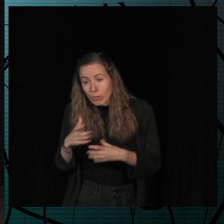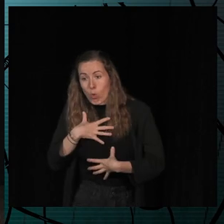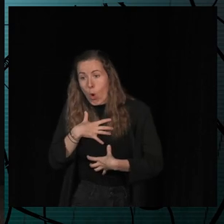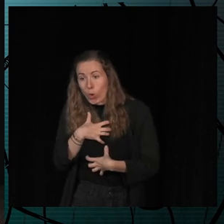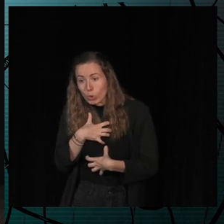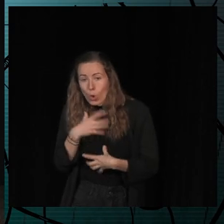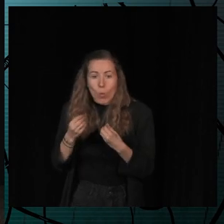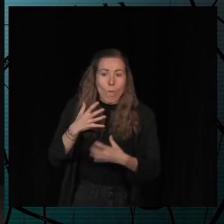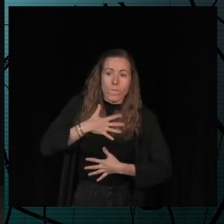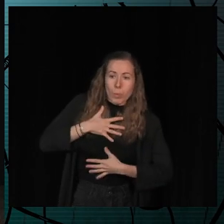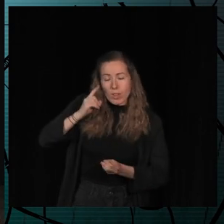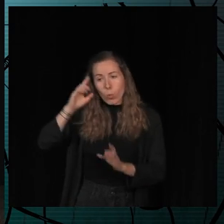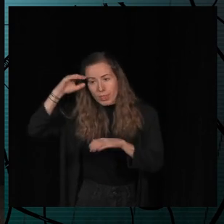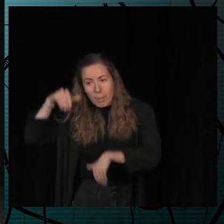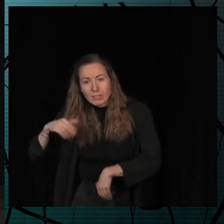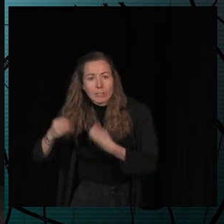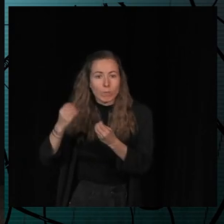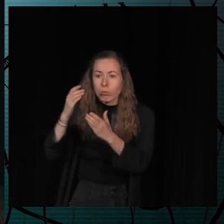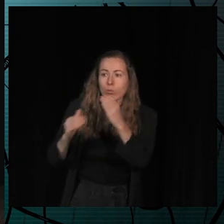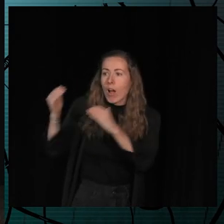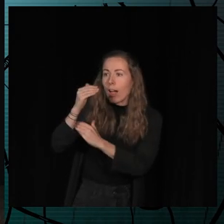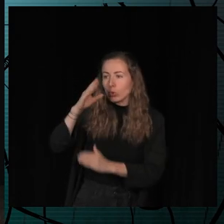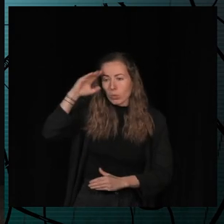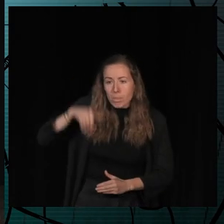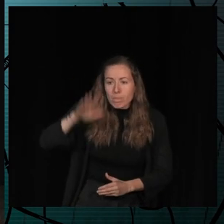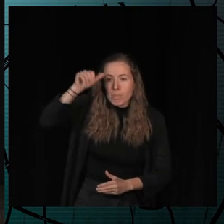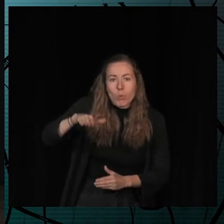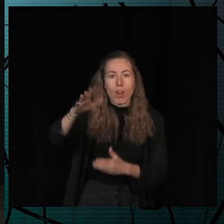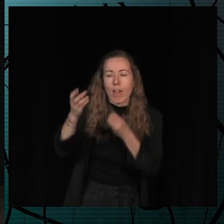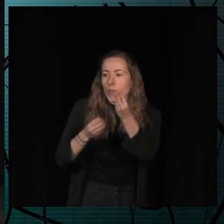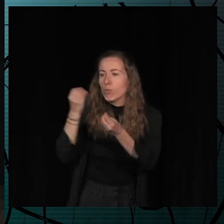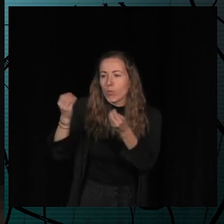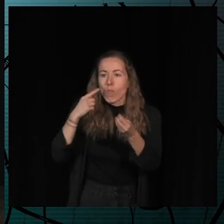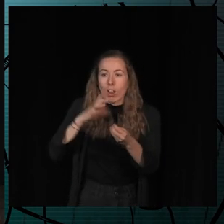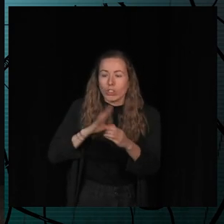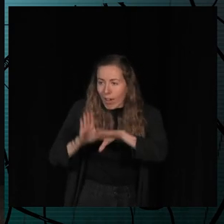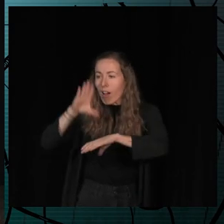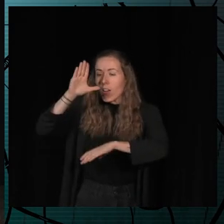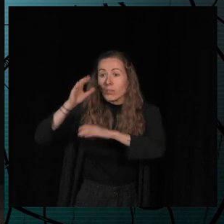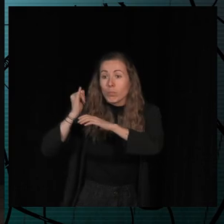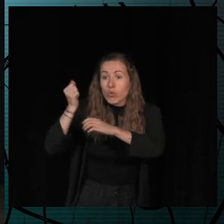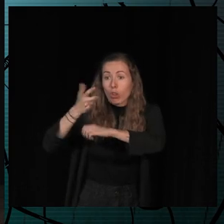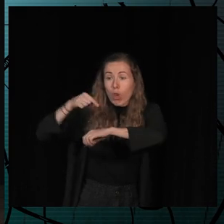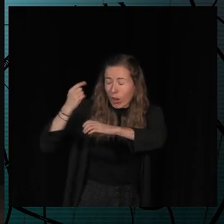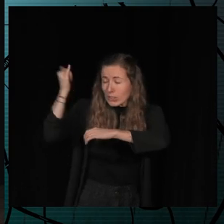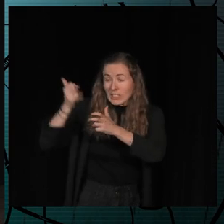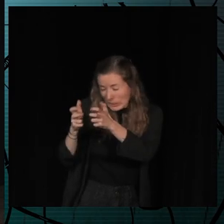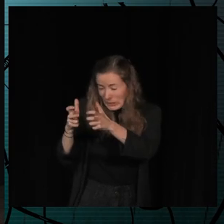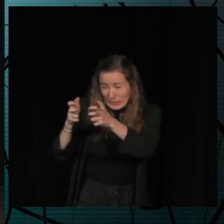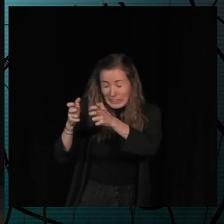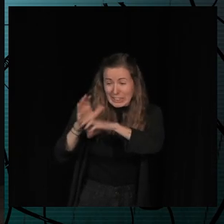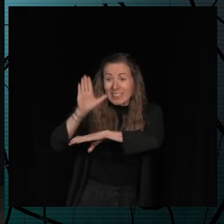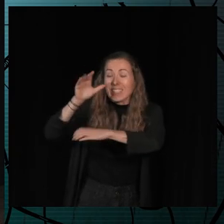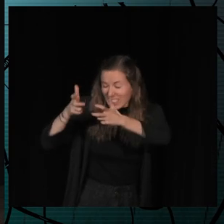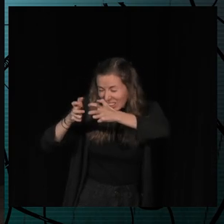même manière qu'un phobique un dépressif ou qu'un adulte bipolaire qui va passer dans des états maniaques des heures et des heures et des heures à jouer au